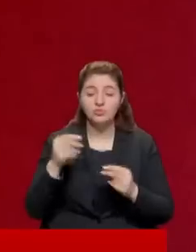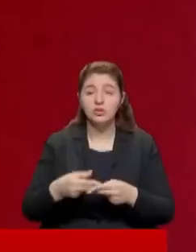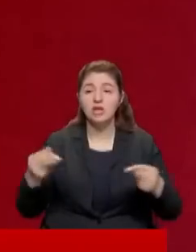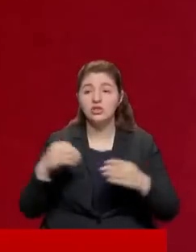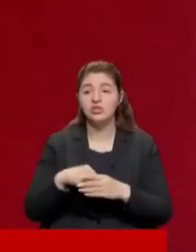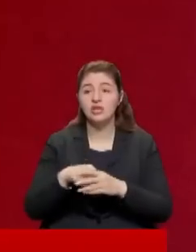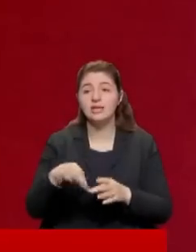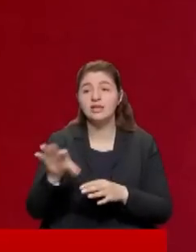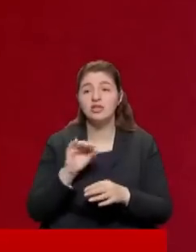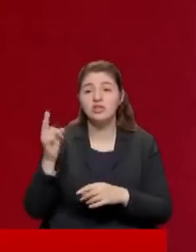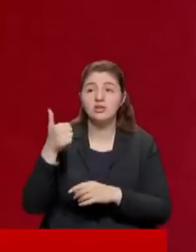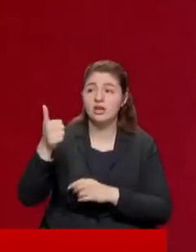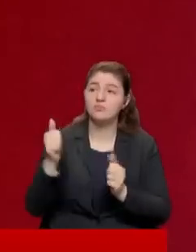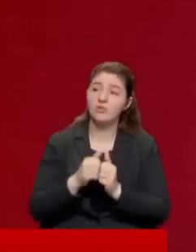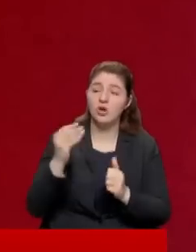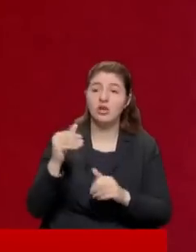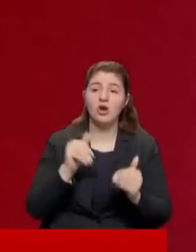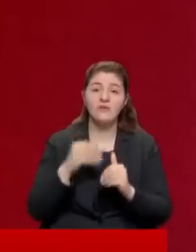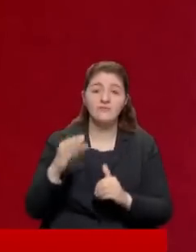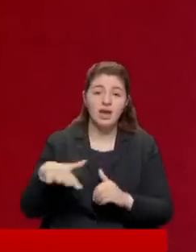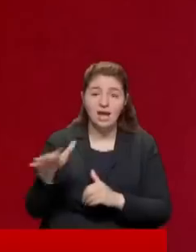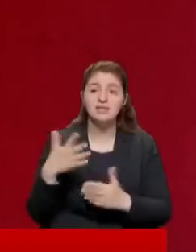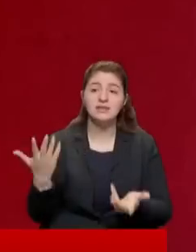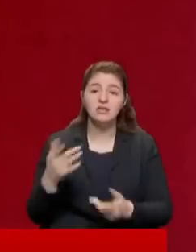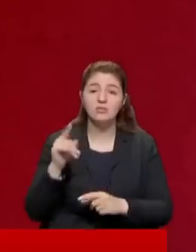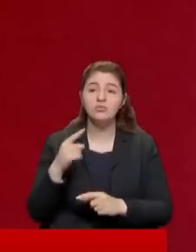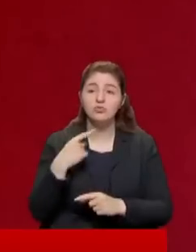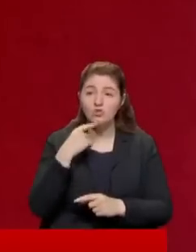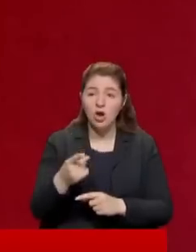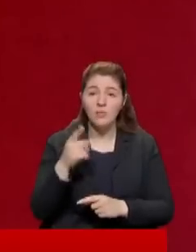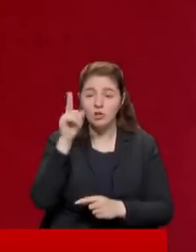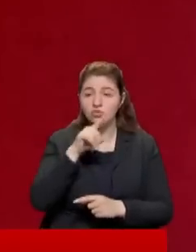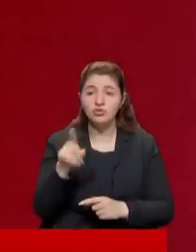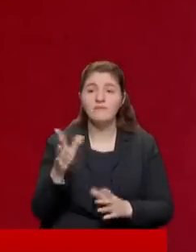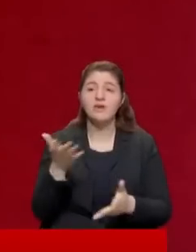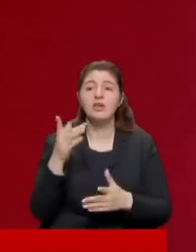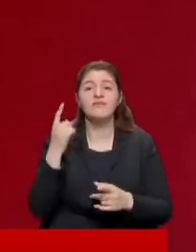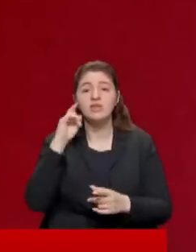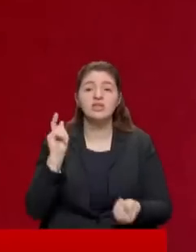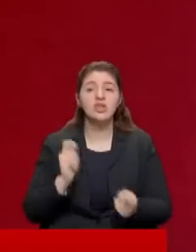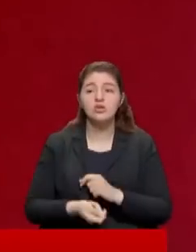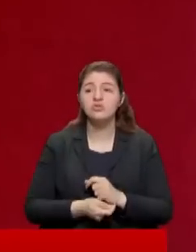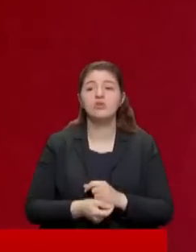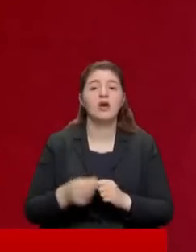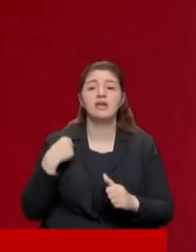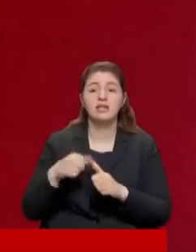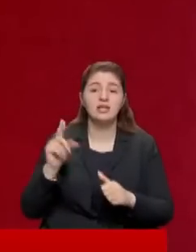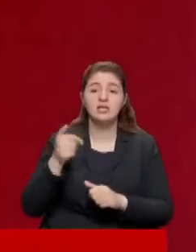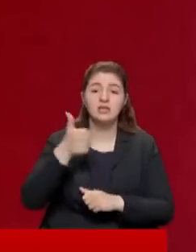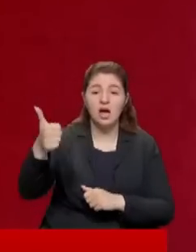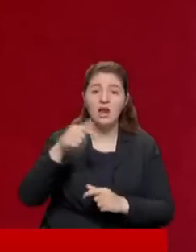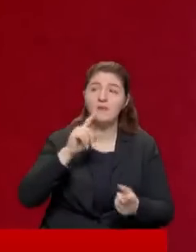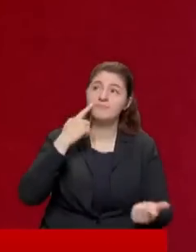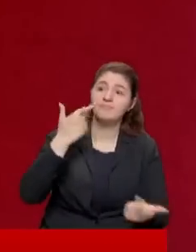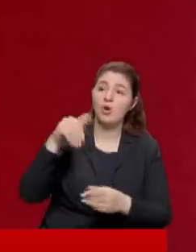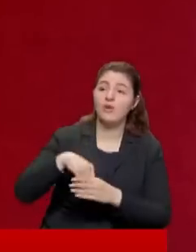hikayenin içinde, tercihi iktidardan yana olan seçmen zaten bu söylemlerden dolayı falan fikri değişiyor, yeniden iktidara dönüyor